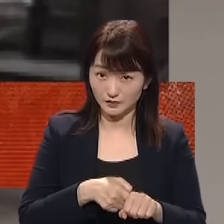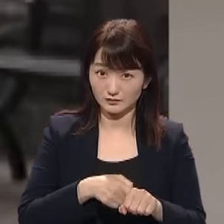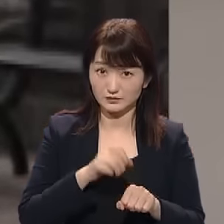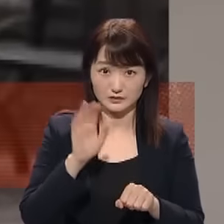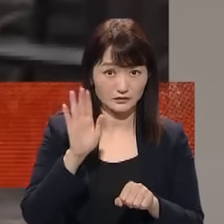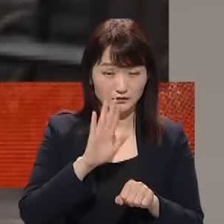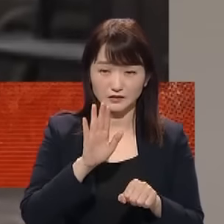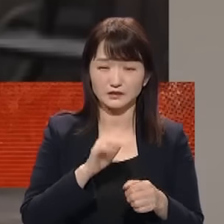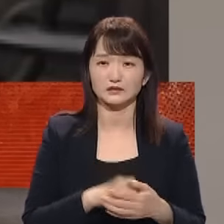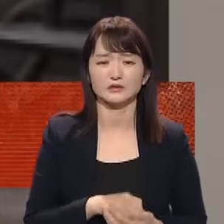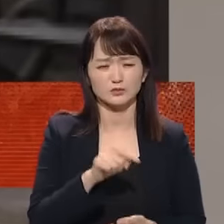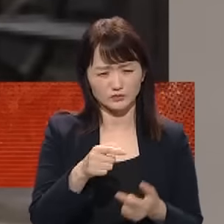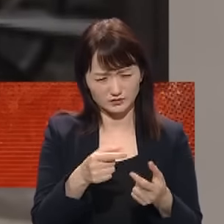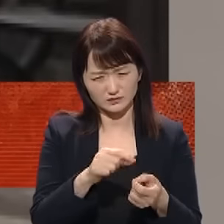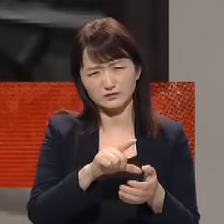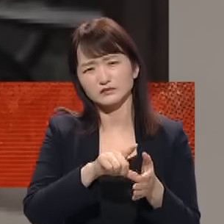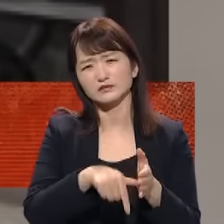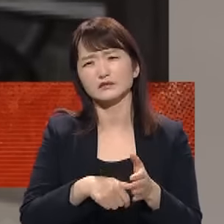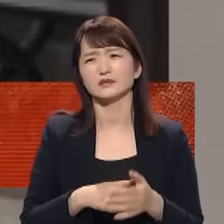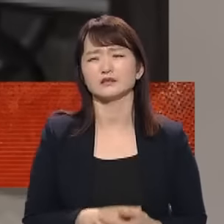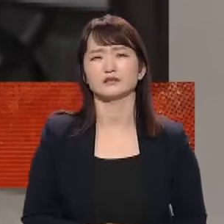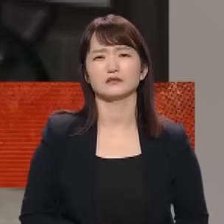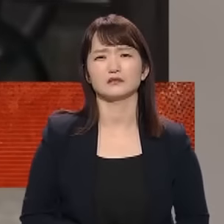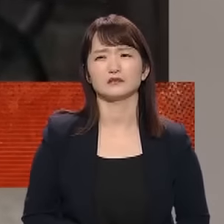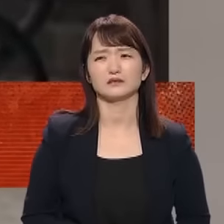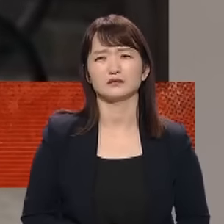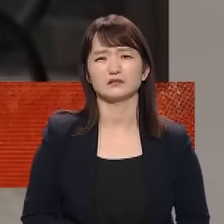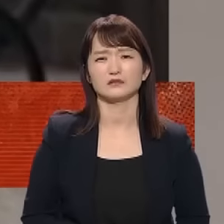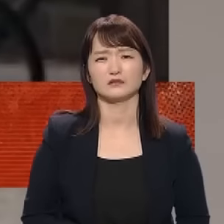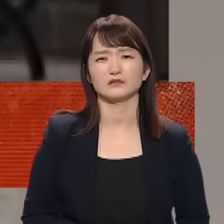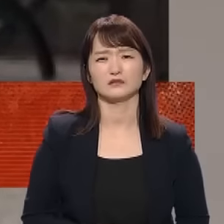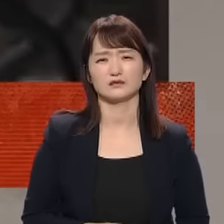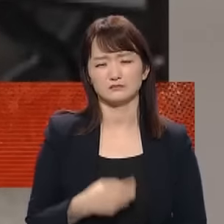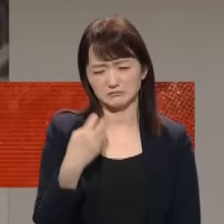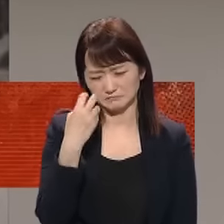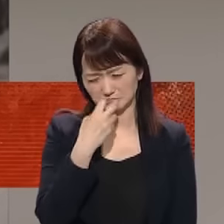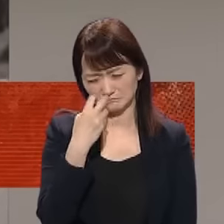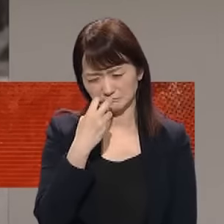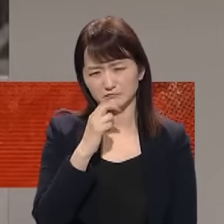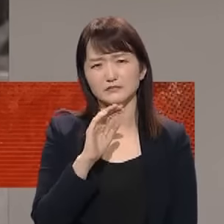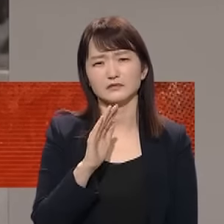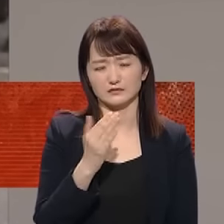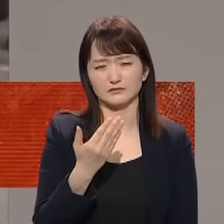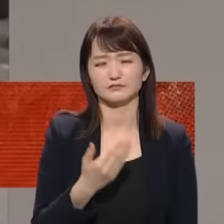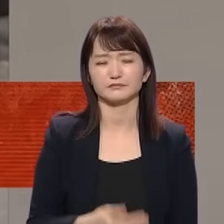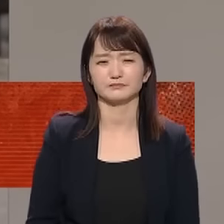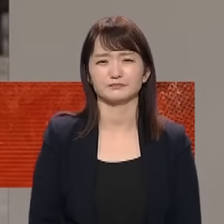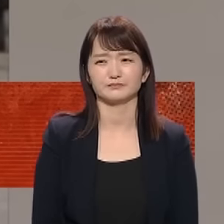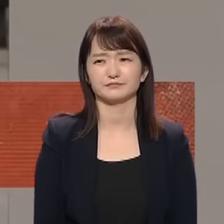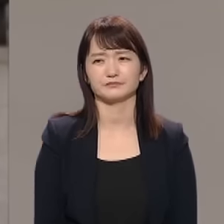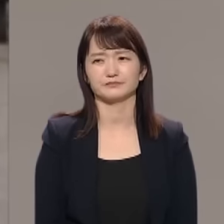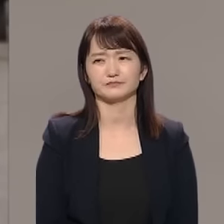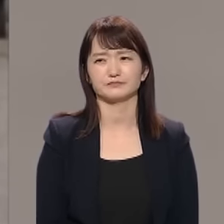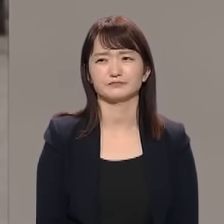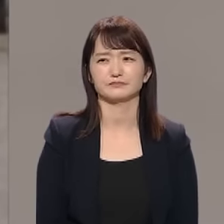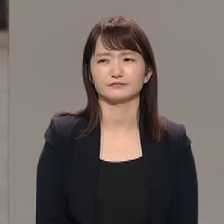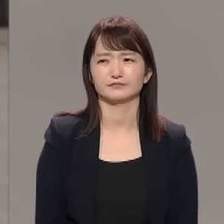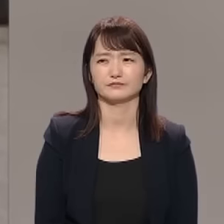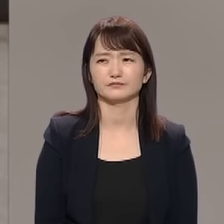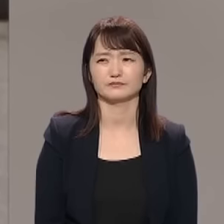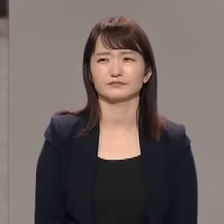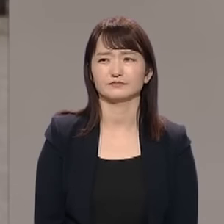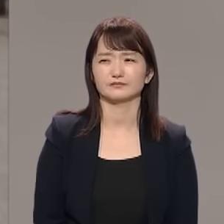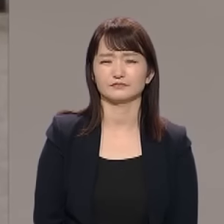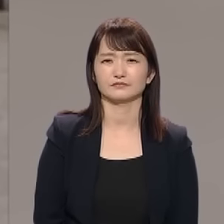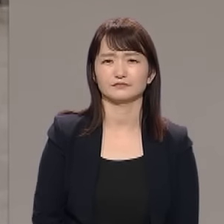아니라 저런 상황이 된다면 좀 이렇게 단속이 이루어져야 되지 않느냐라는 생각이 듭니다. 예, 아우